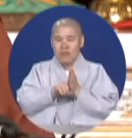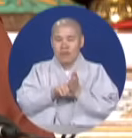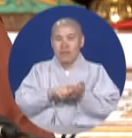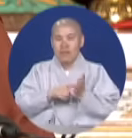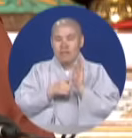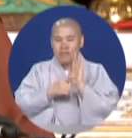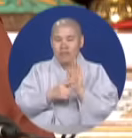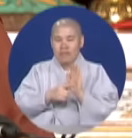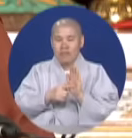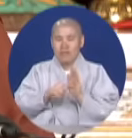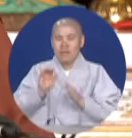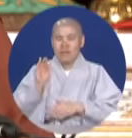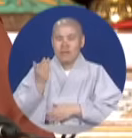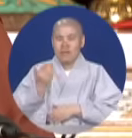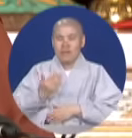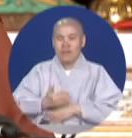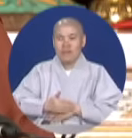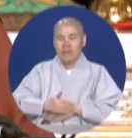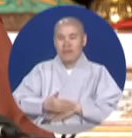그런데 이런 그